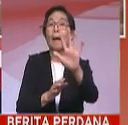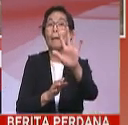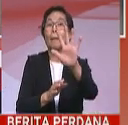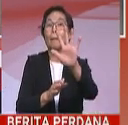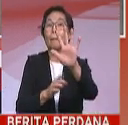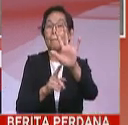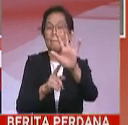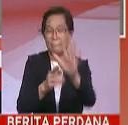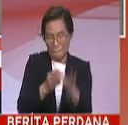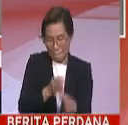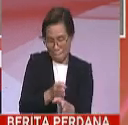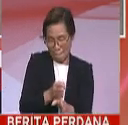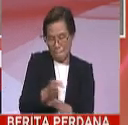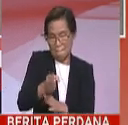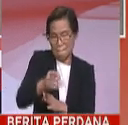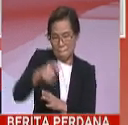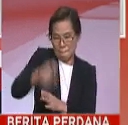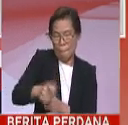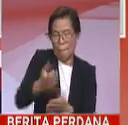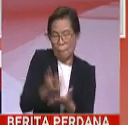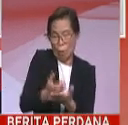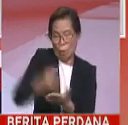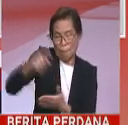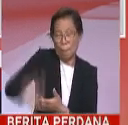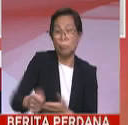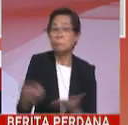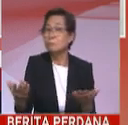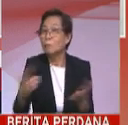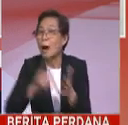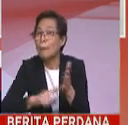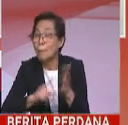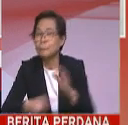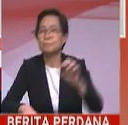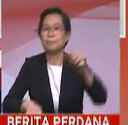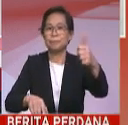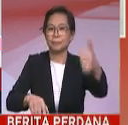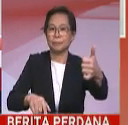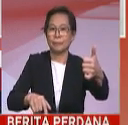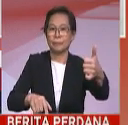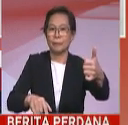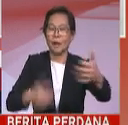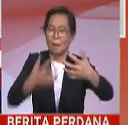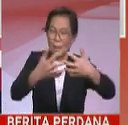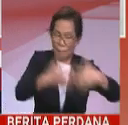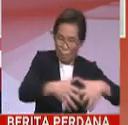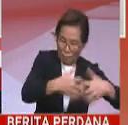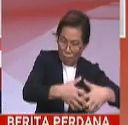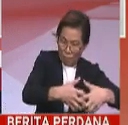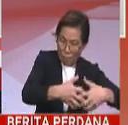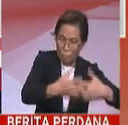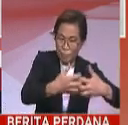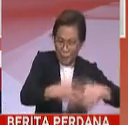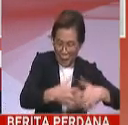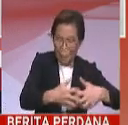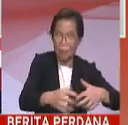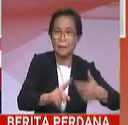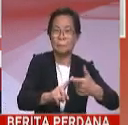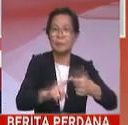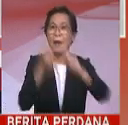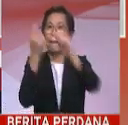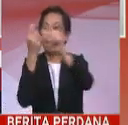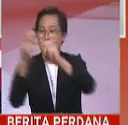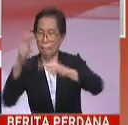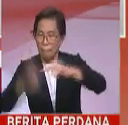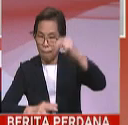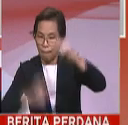essential economic sector. Apa dia sektor-sektor itu? Iaitu pengilangan dan pembuatan,